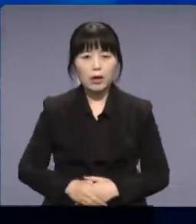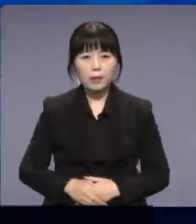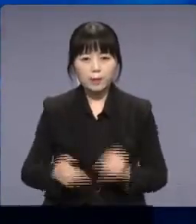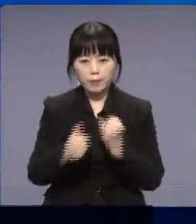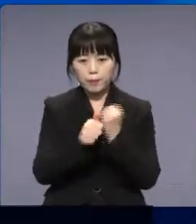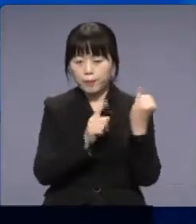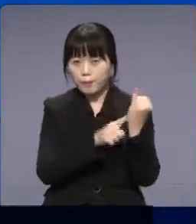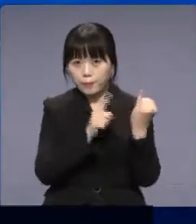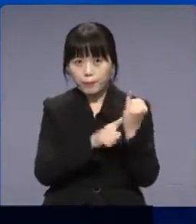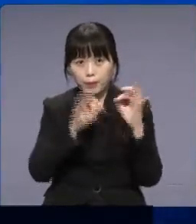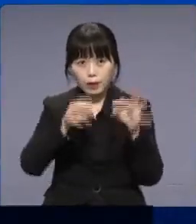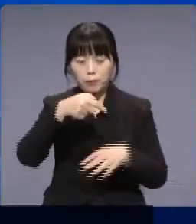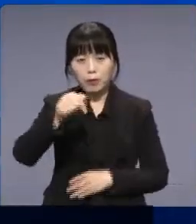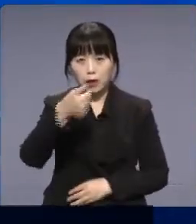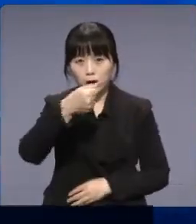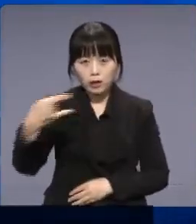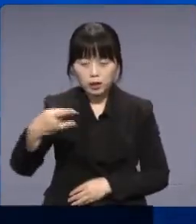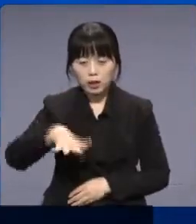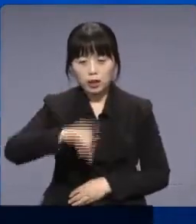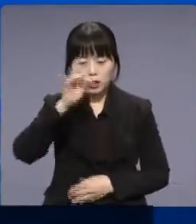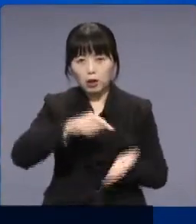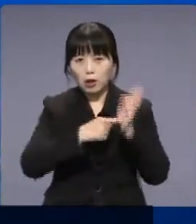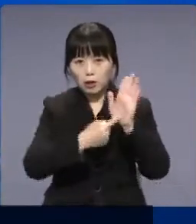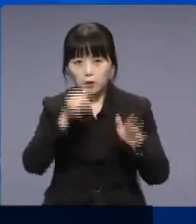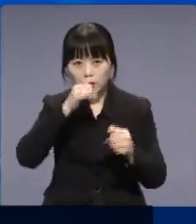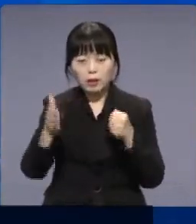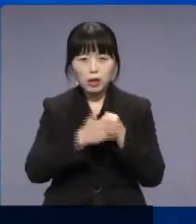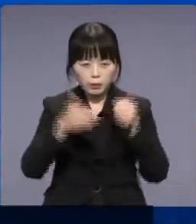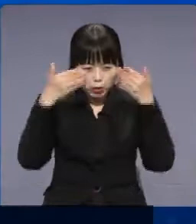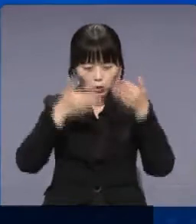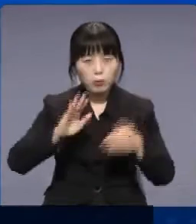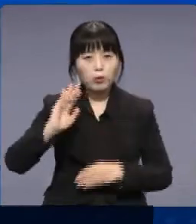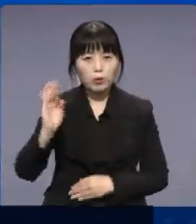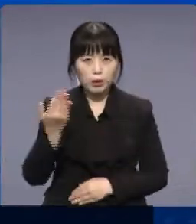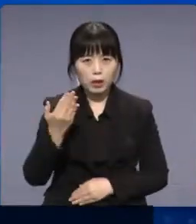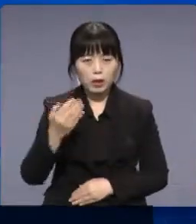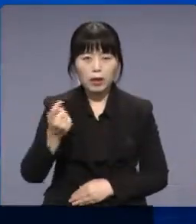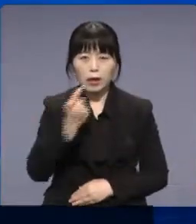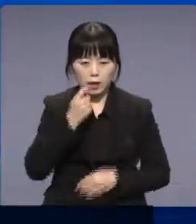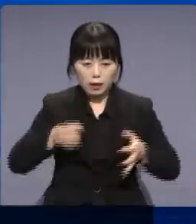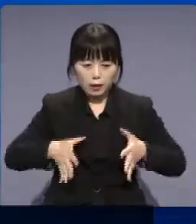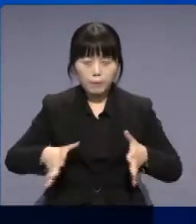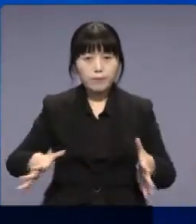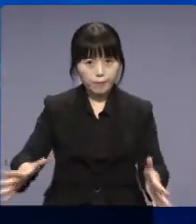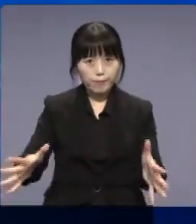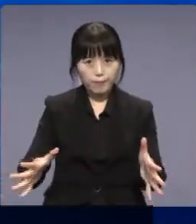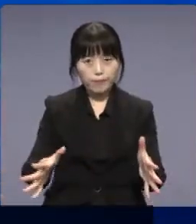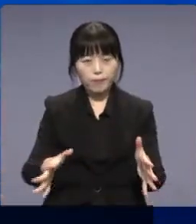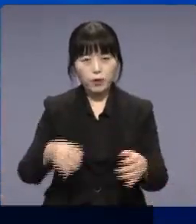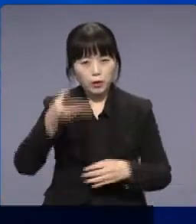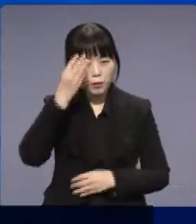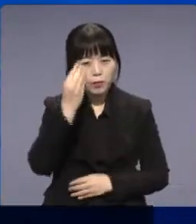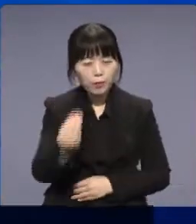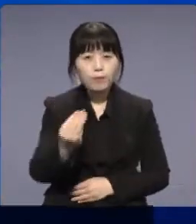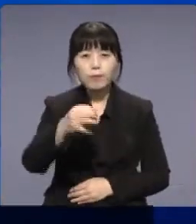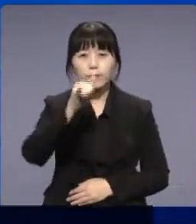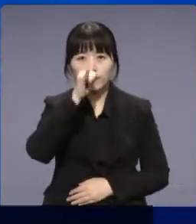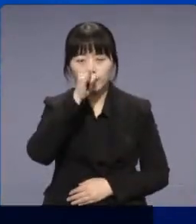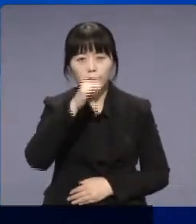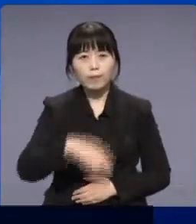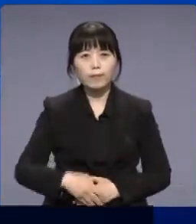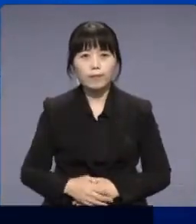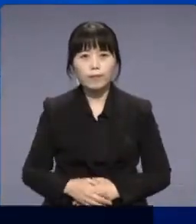배우자인 김건희 여사 첫 공식 등판했기 때문에 주목을 받았습니다. 하얀색 치마 정장을 입었던 모습이 눈에 확